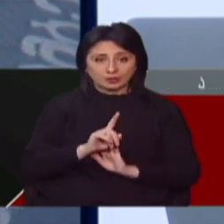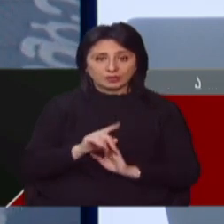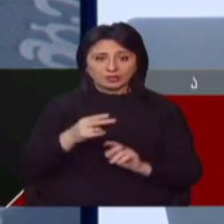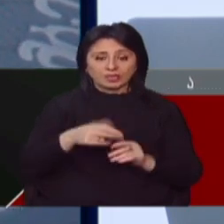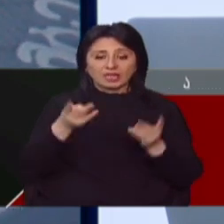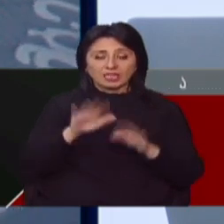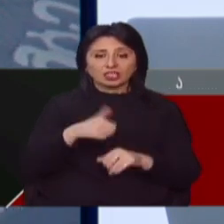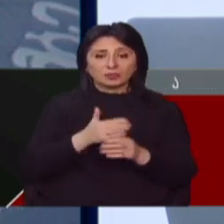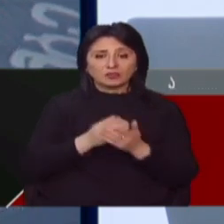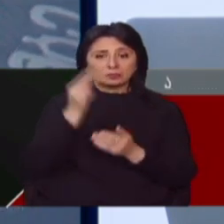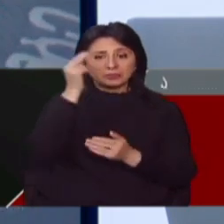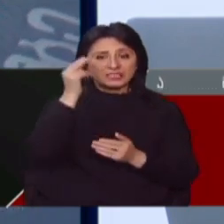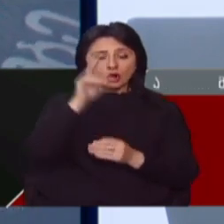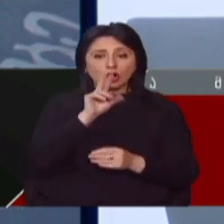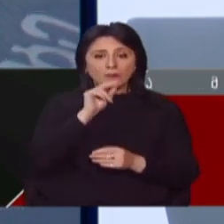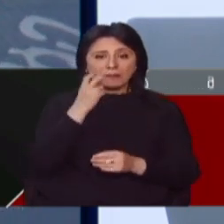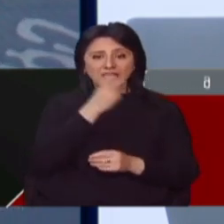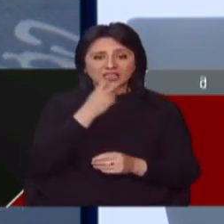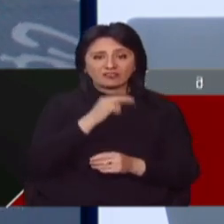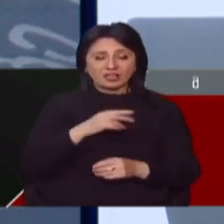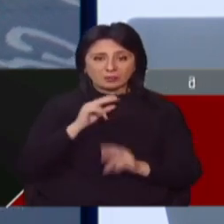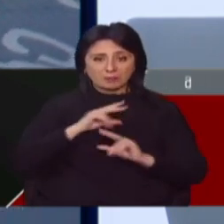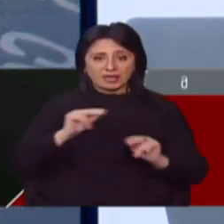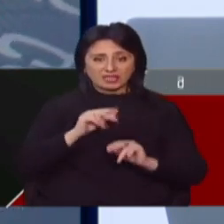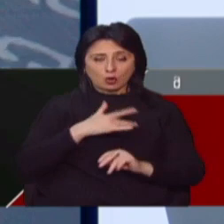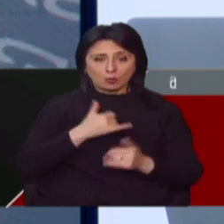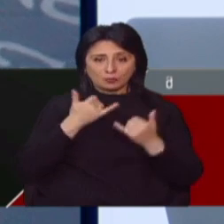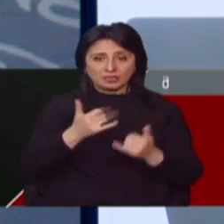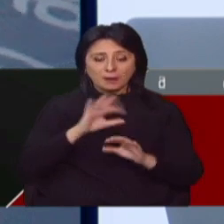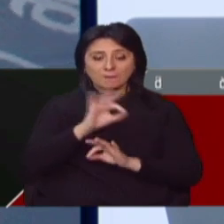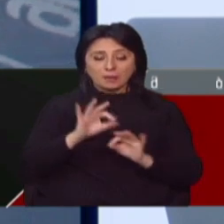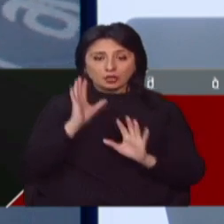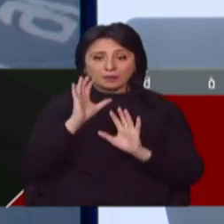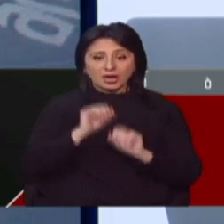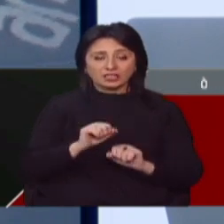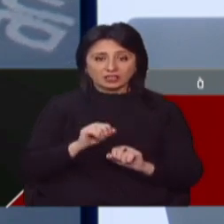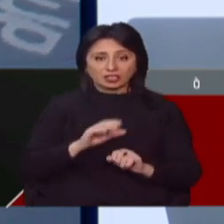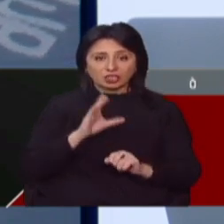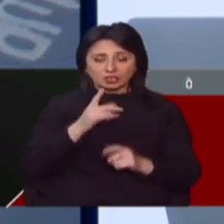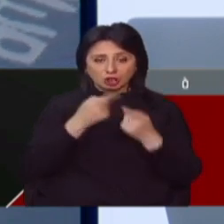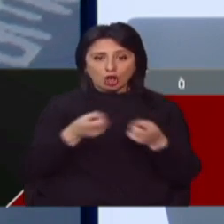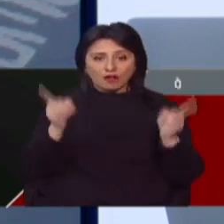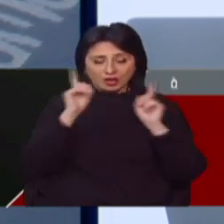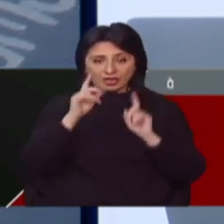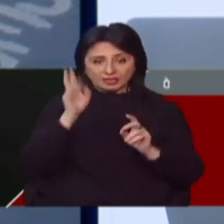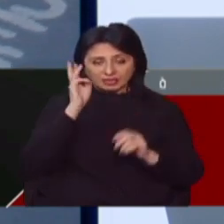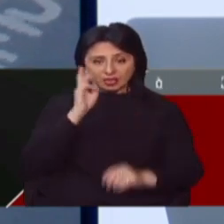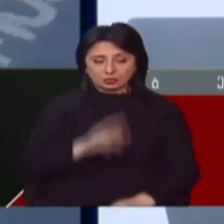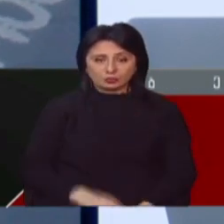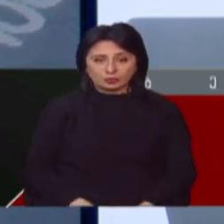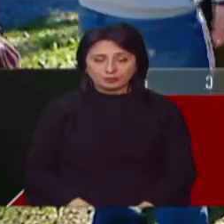Prioritatea rჩება psihologiisa da metqvelebis pedagogis momsakhurebats. Proektebis mkhardamjeri sakartveloshi Slovaketis saelchu.